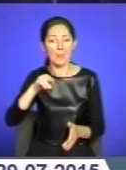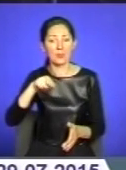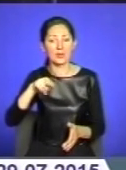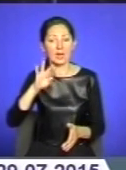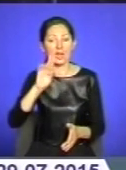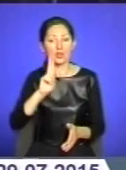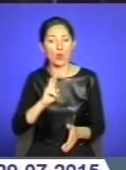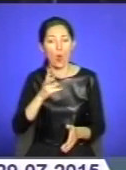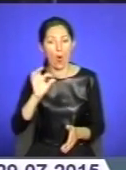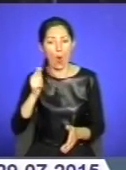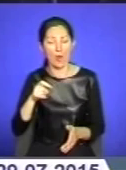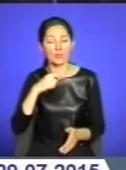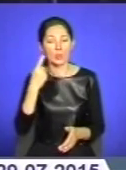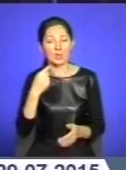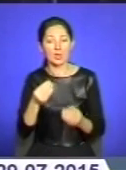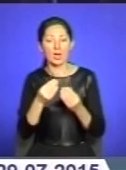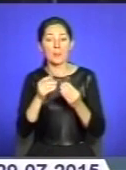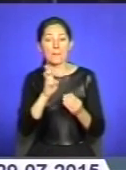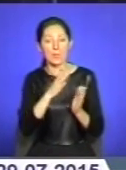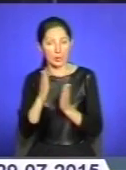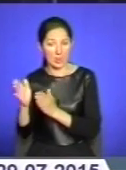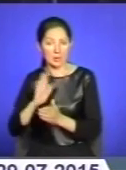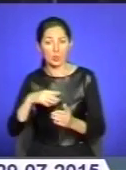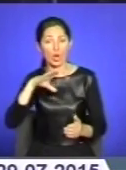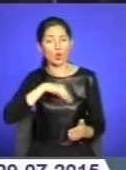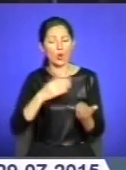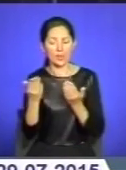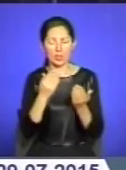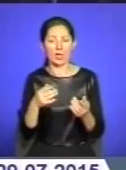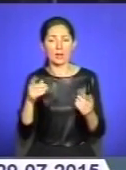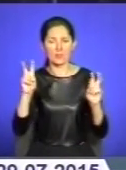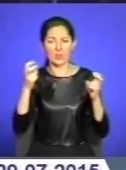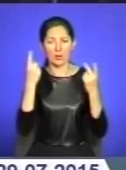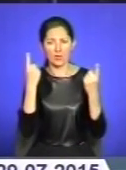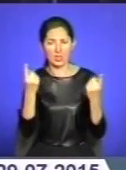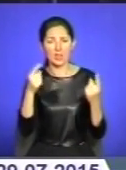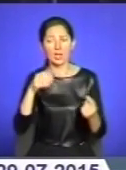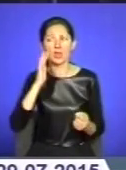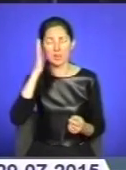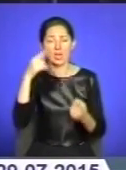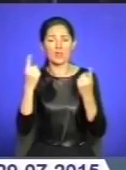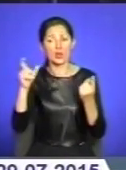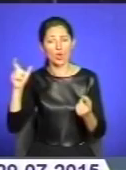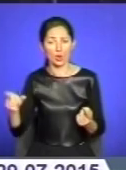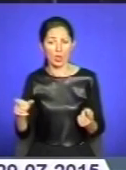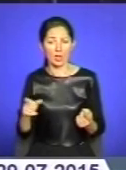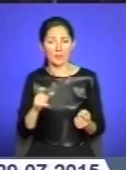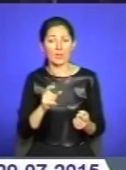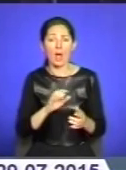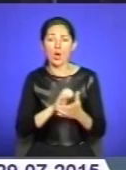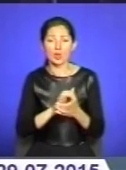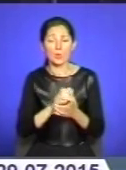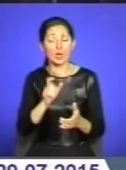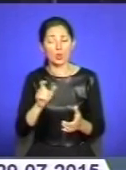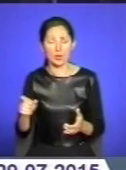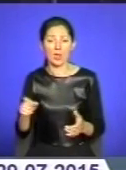науковій бібліотеці відбулися духовні читання «Великі ідеї великої людини». Духовенство, освітяни, науковці ознайомлювали тернополян із